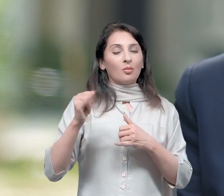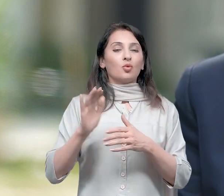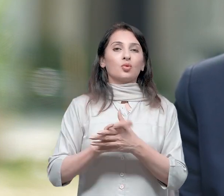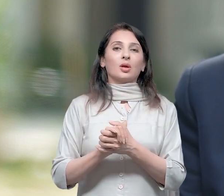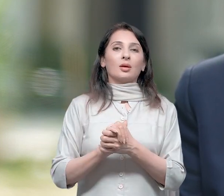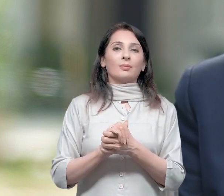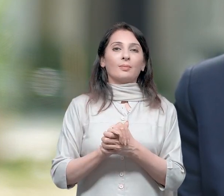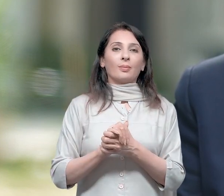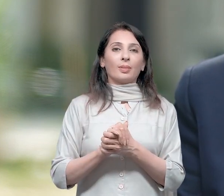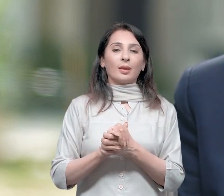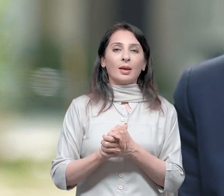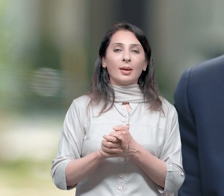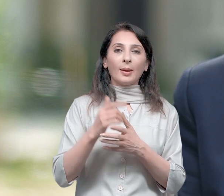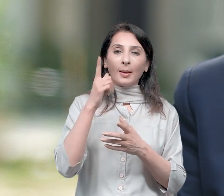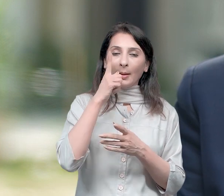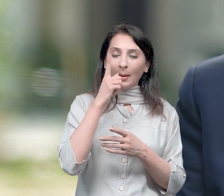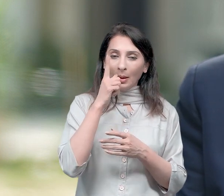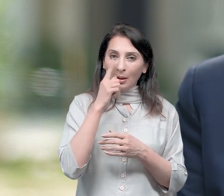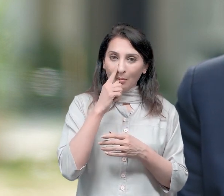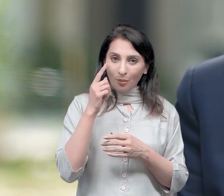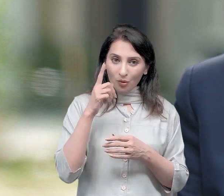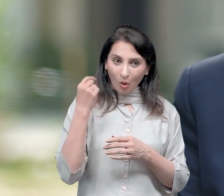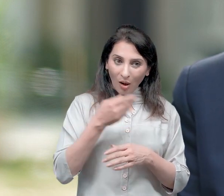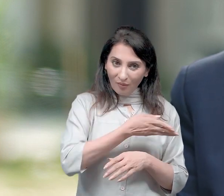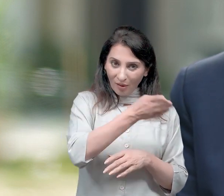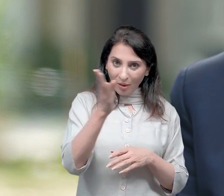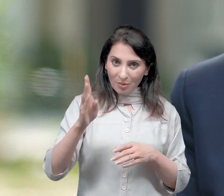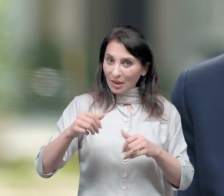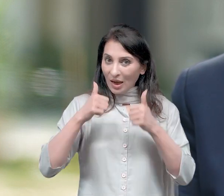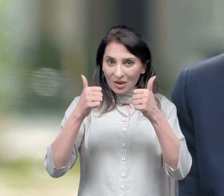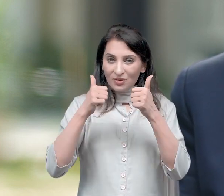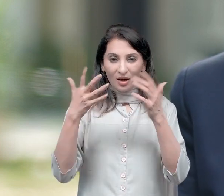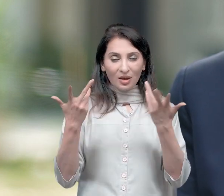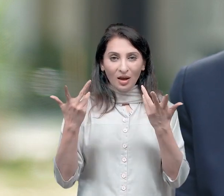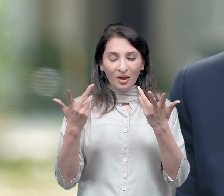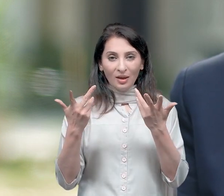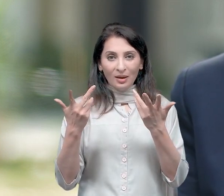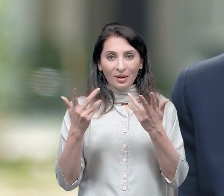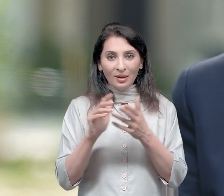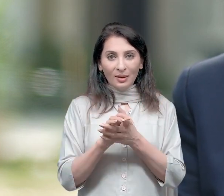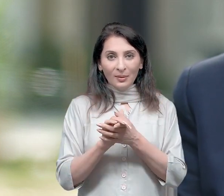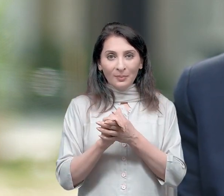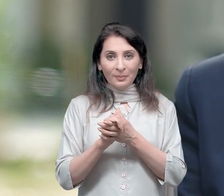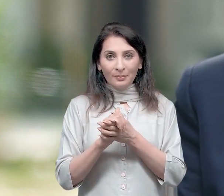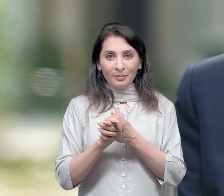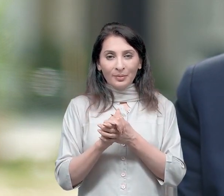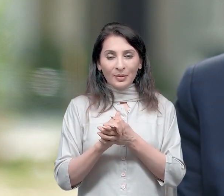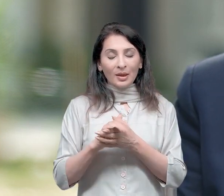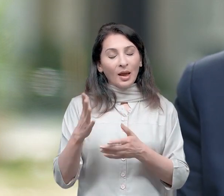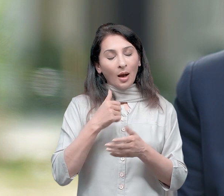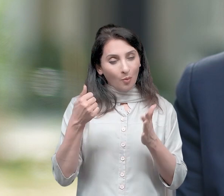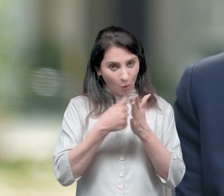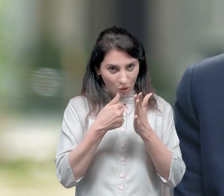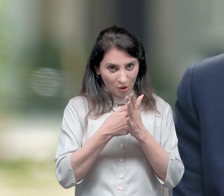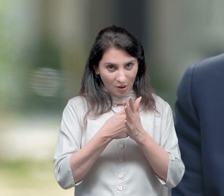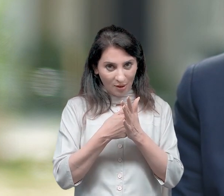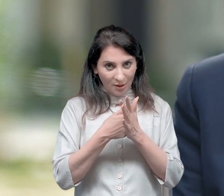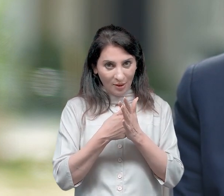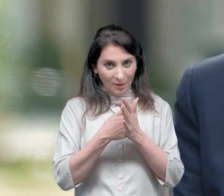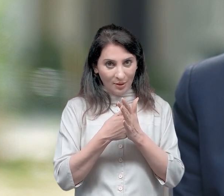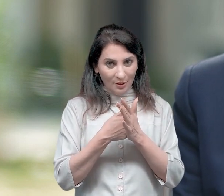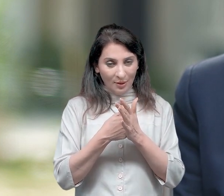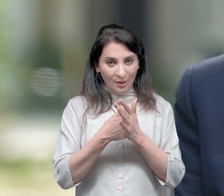کی بہتری جو ہے وہ اسی چیز میں ہے کہ ہم کوشش کریں کہ ہمارے پاس ملک کے